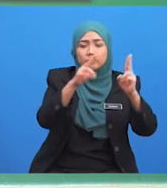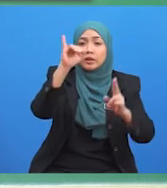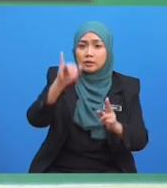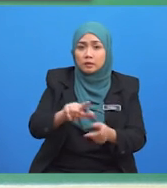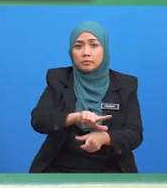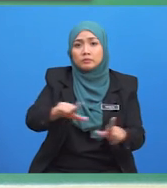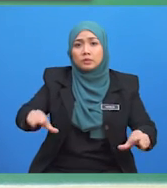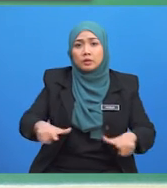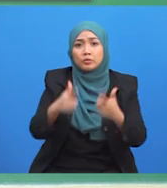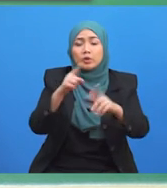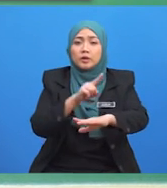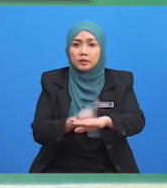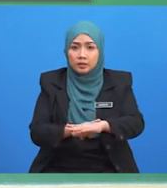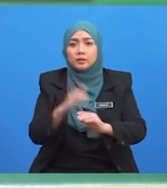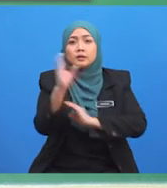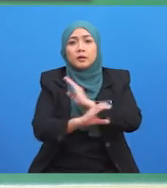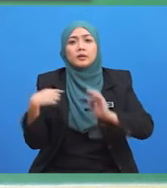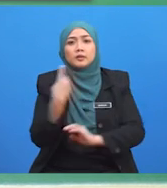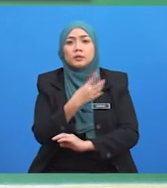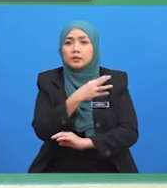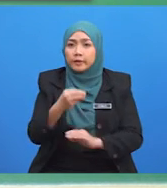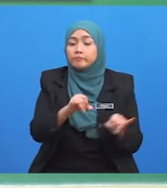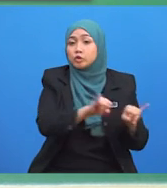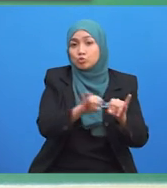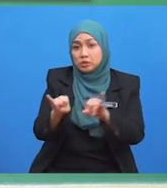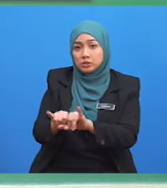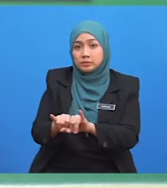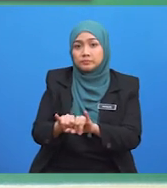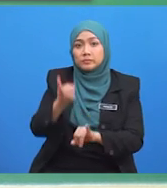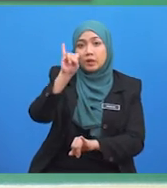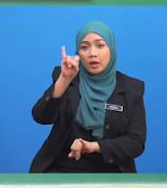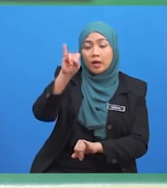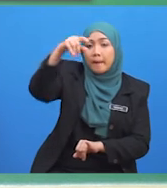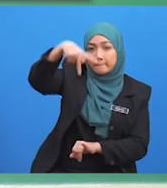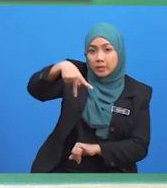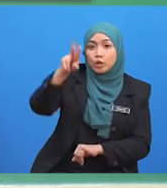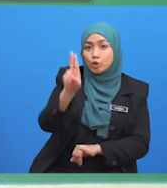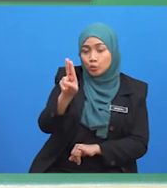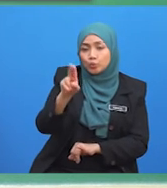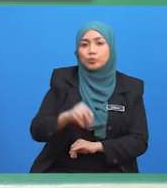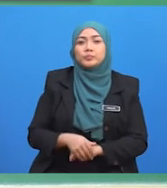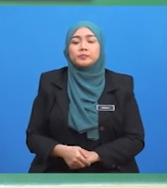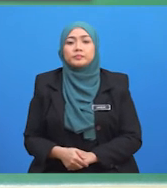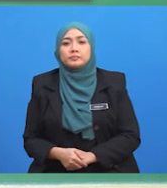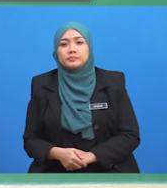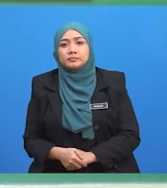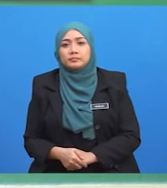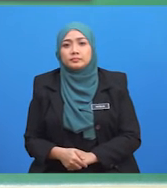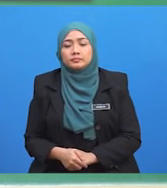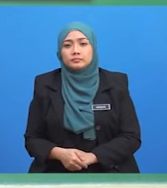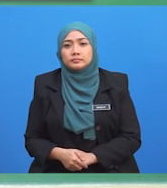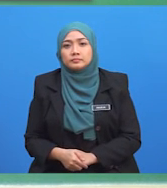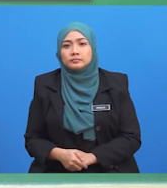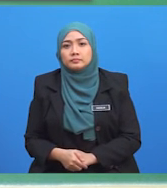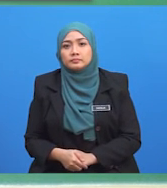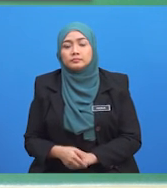berlaku di negara kita dan juga indeks pencemaran udara IPU. Cikgu ulang